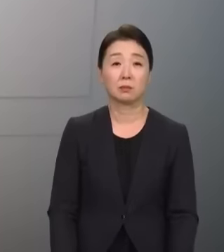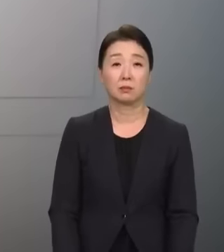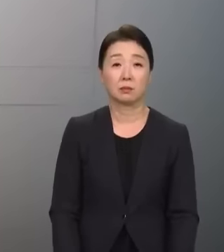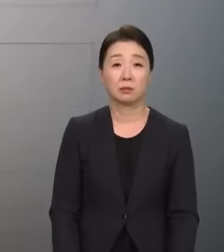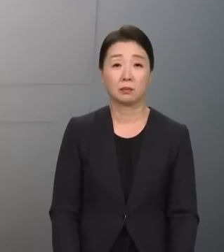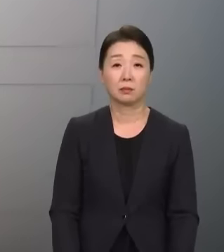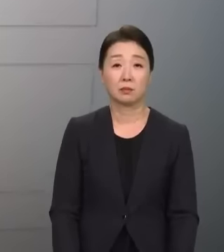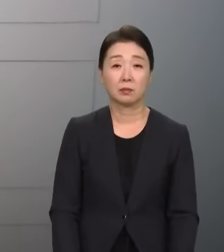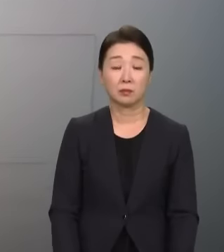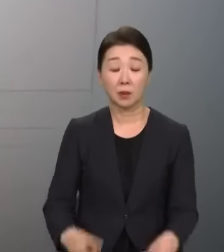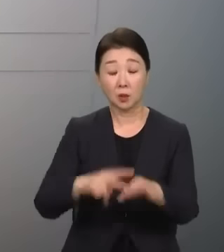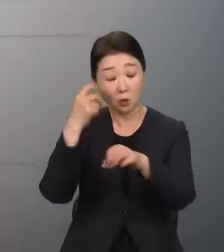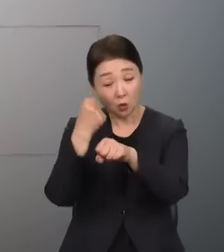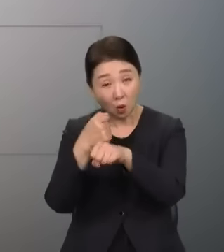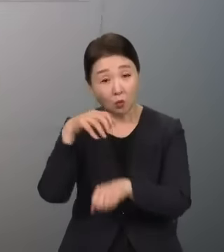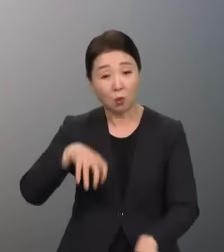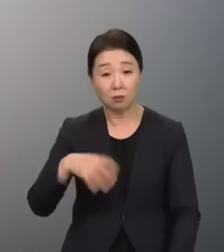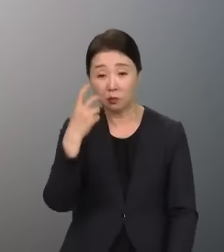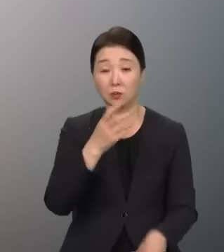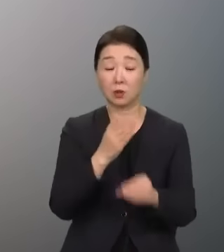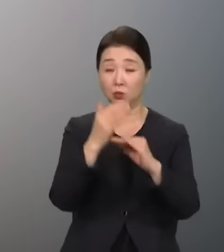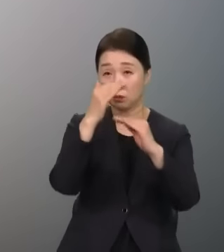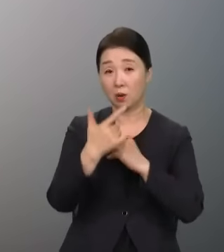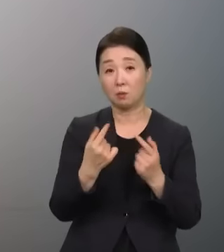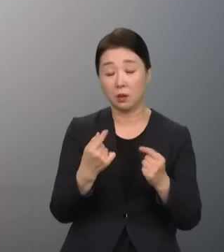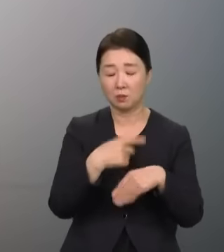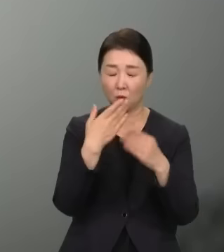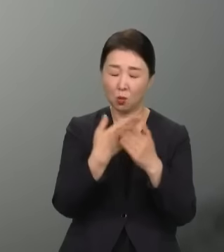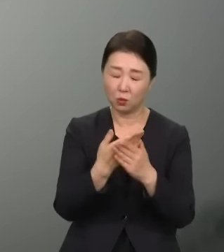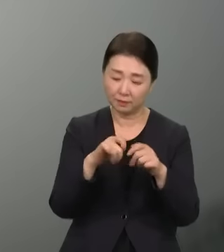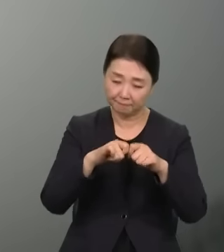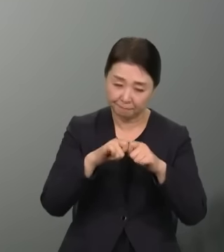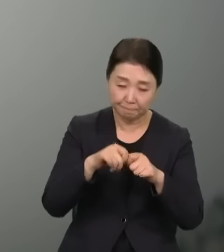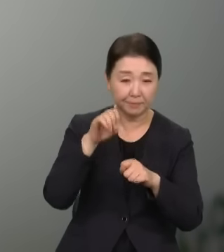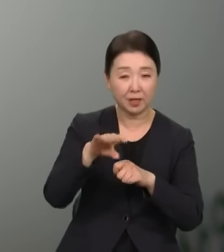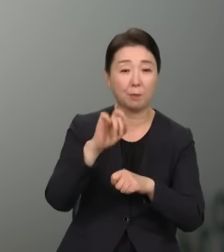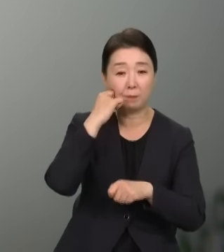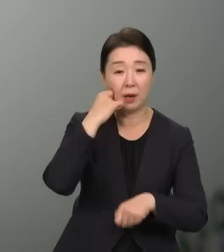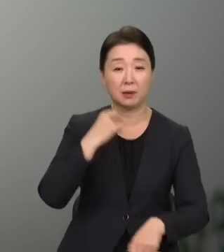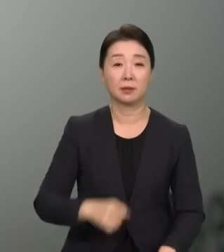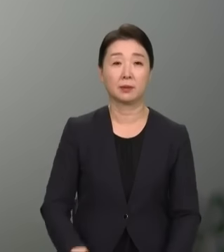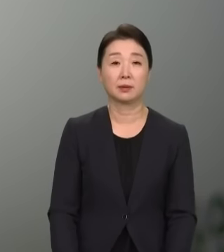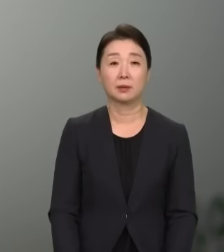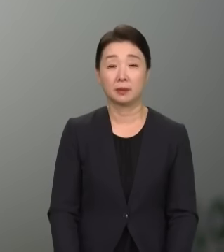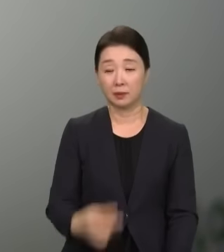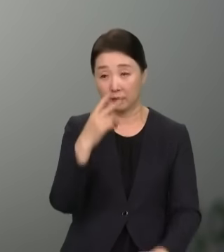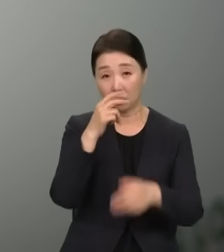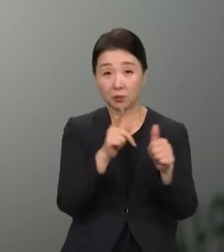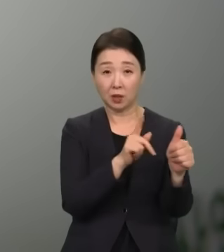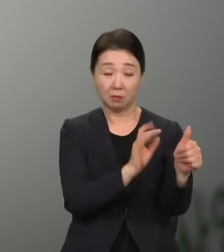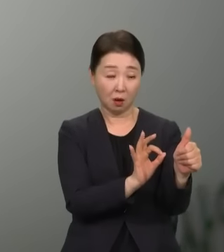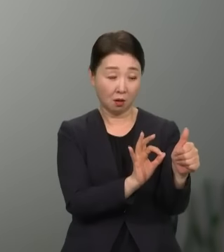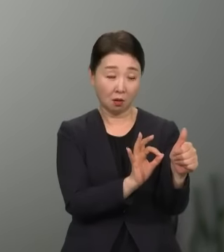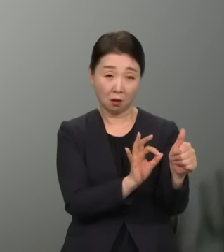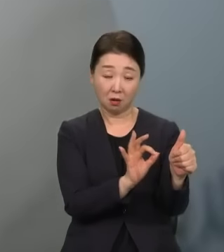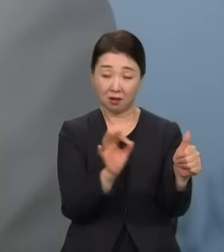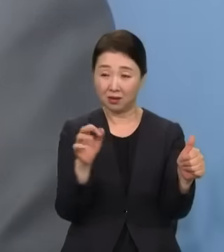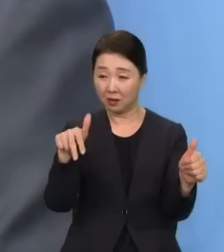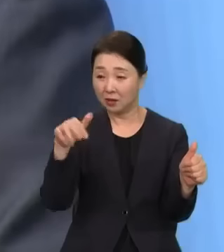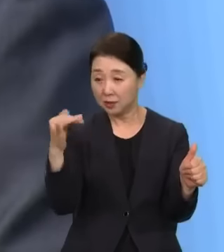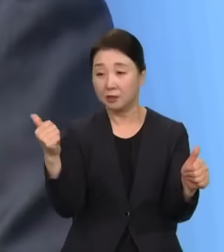대해 여의도연구원은 수사 중인 내용이라 일일이 답변이 어렵다고 답했습니다. 검찰은 명 씨와 지원장이 나눈